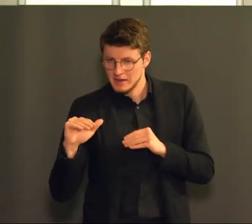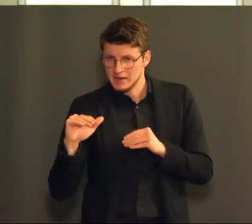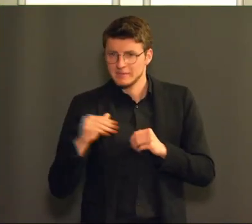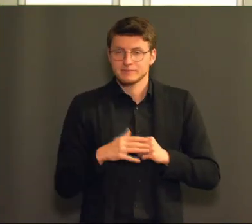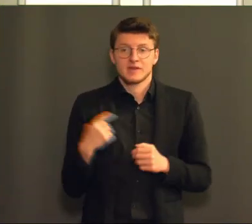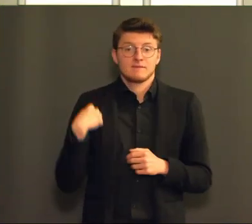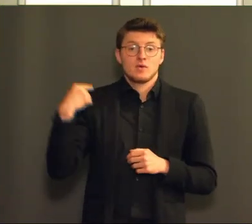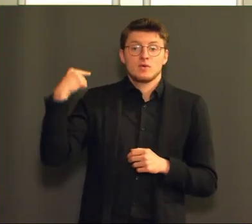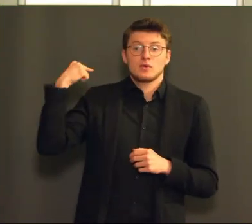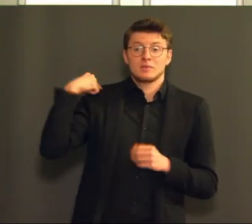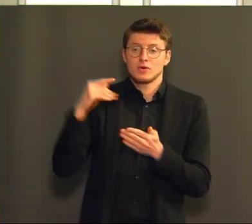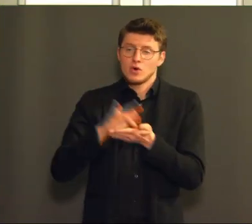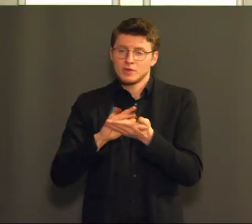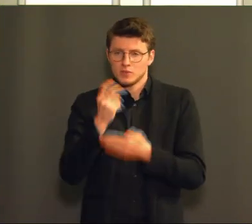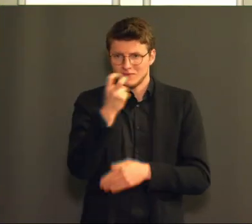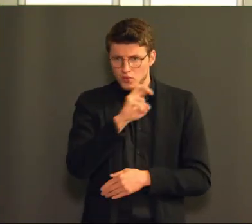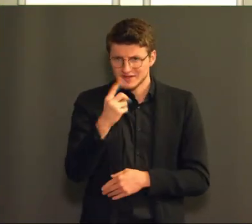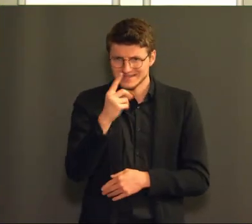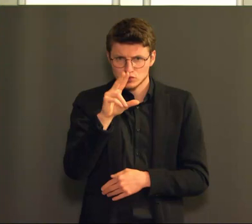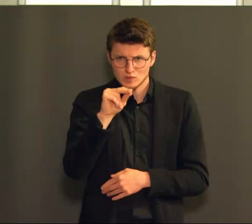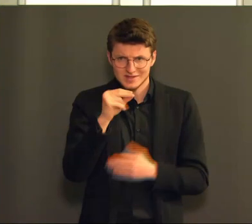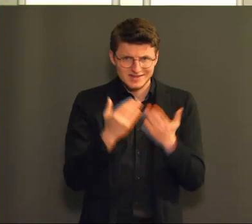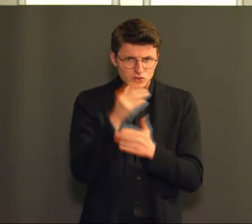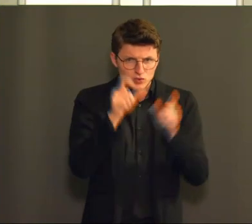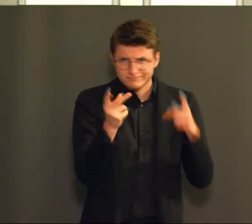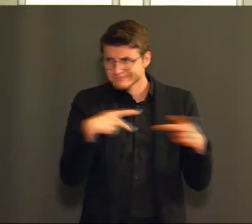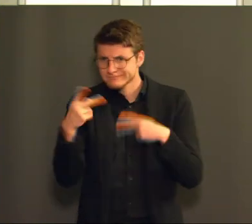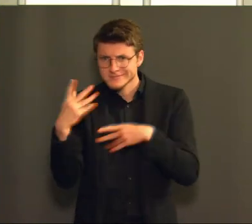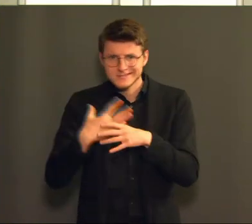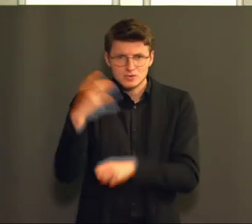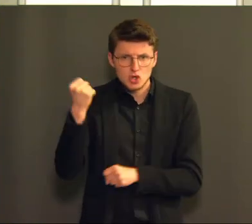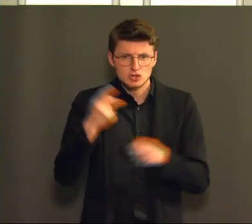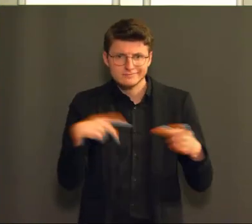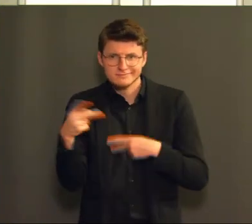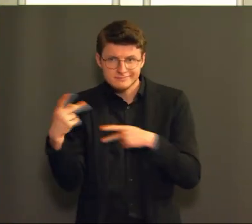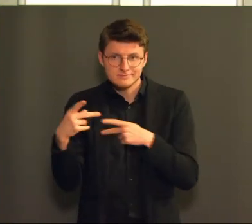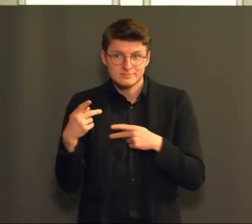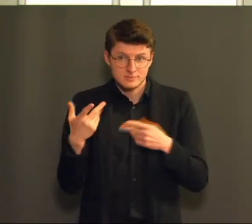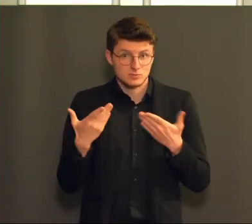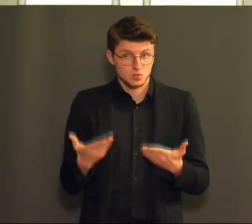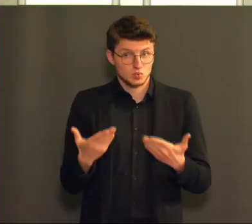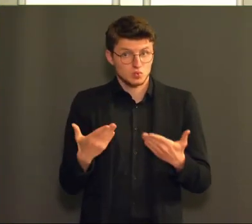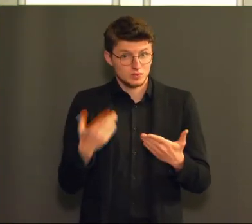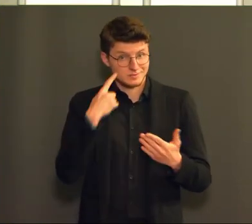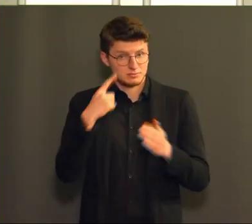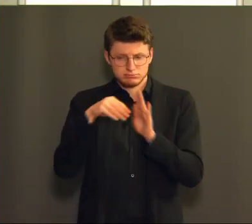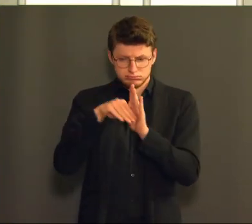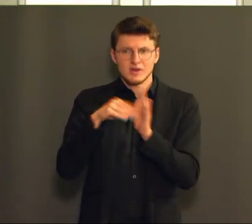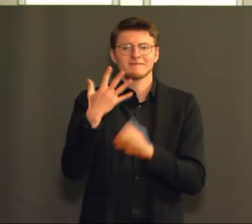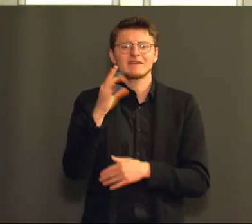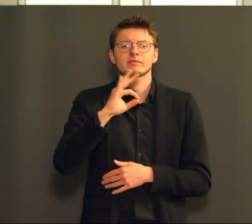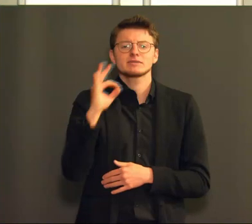gemiddeld 221 nieuwe ziekenhuisopnames per dag, wat 5% lager is dan de week ervoor, toen